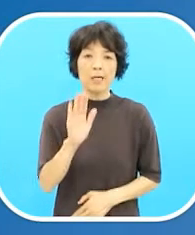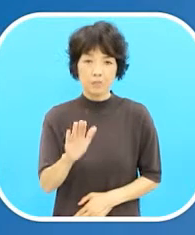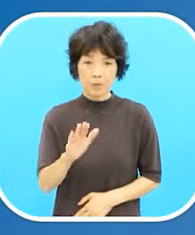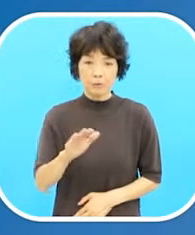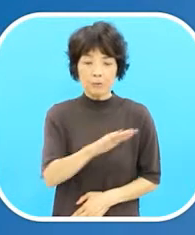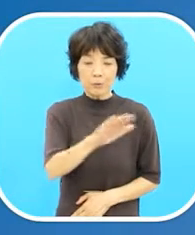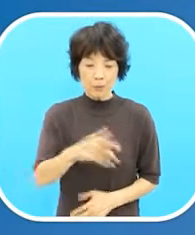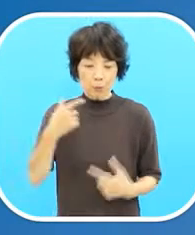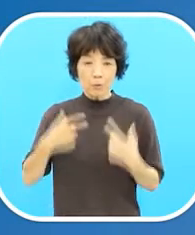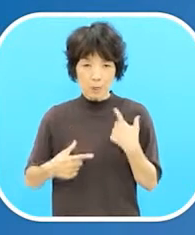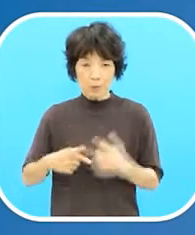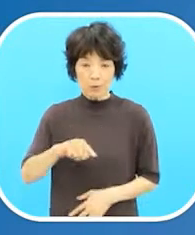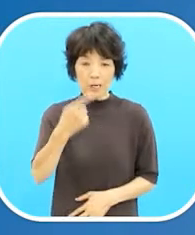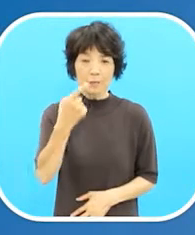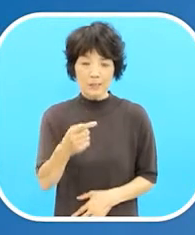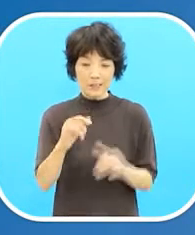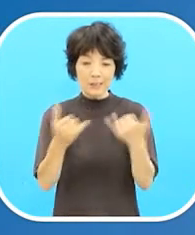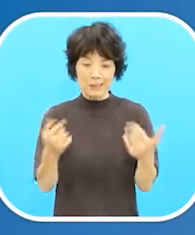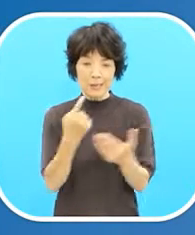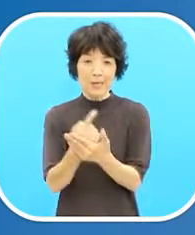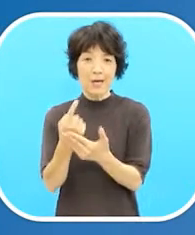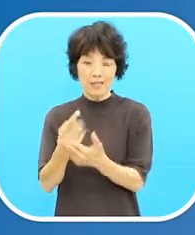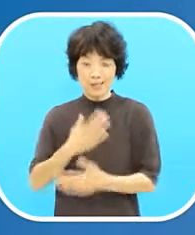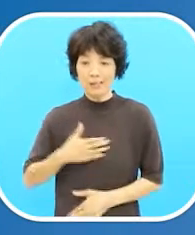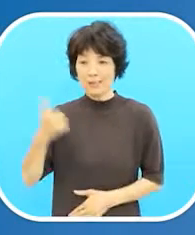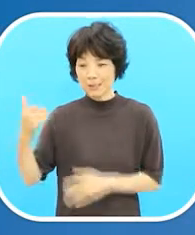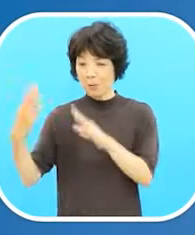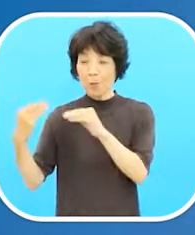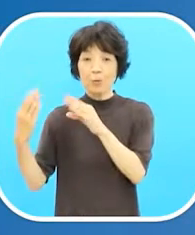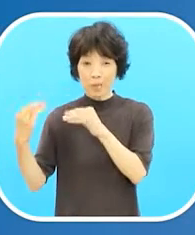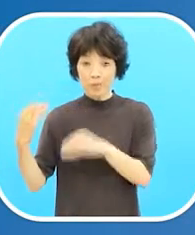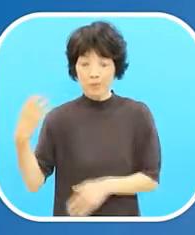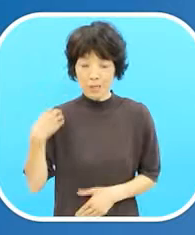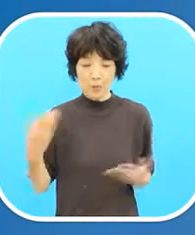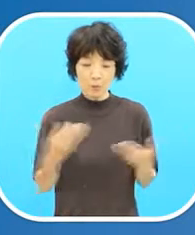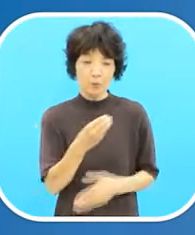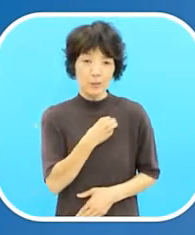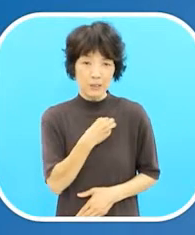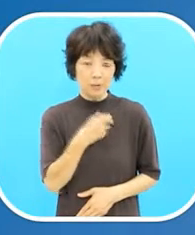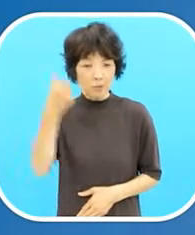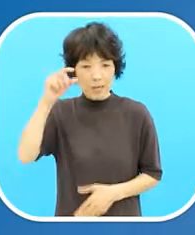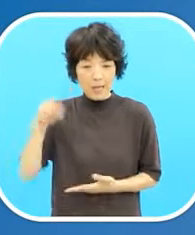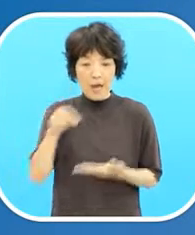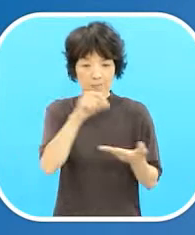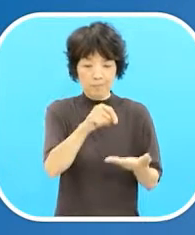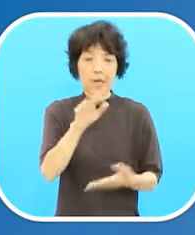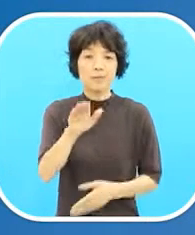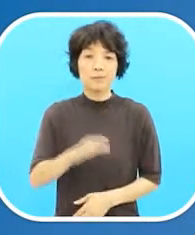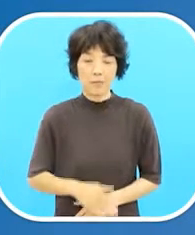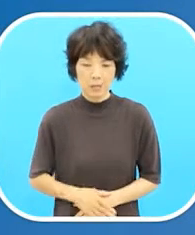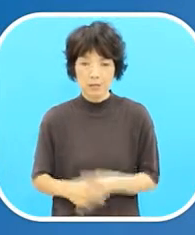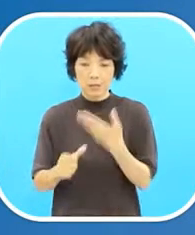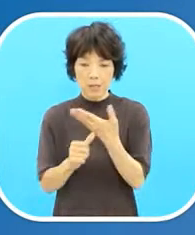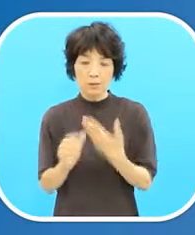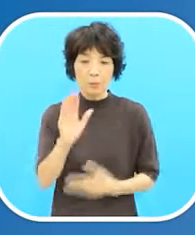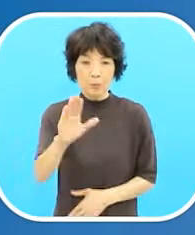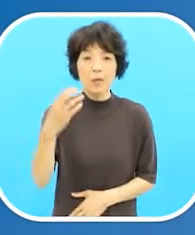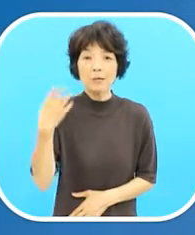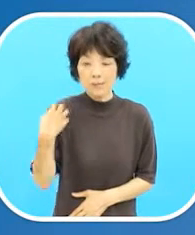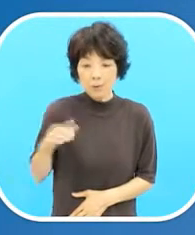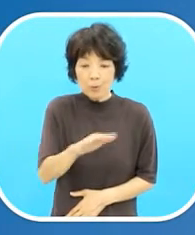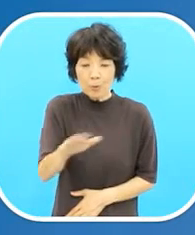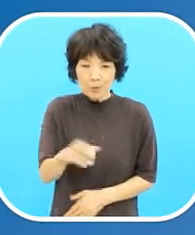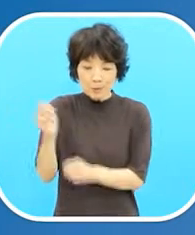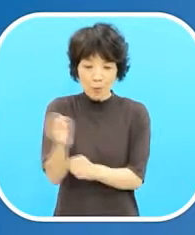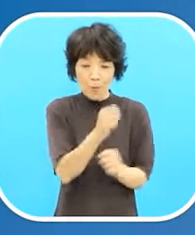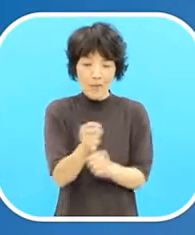は101人の児童生徒が参加し知事との懇談や担当職員への提案を行います。秋田の将来を支